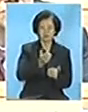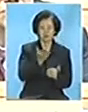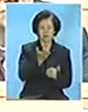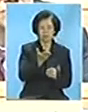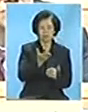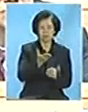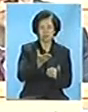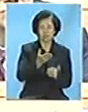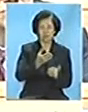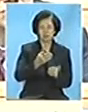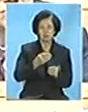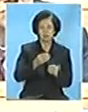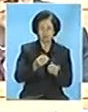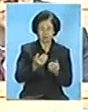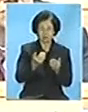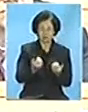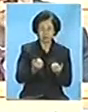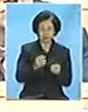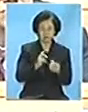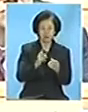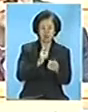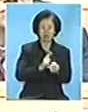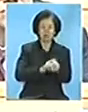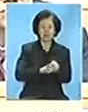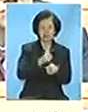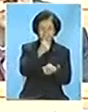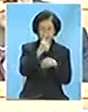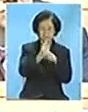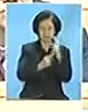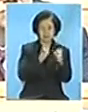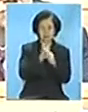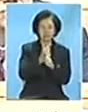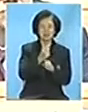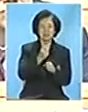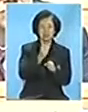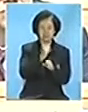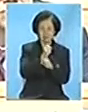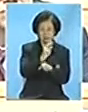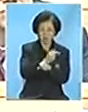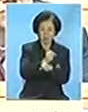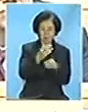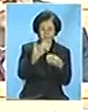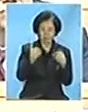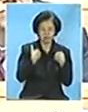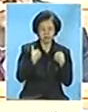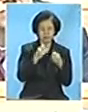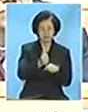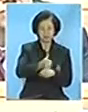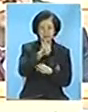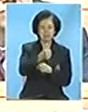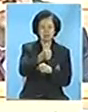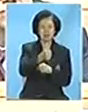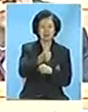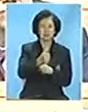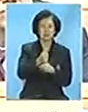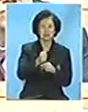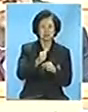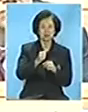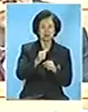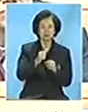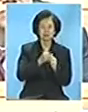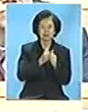ว่าช่วงเวลาที่เหลืออีกปีเศษนะครับจะทำงานในหน้าที่ที่มีอยู่ให้ดีนะครับสมความตั้งใ